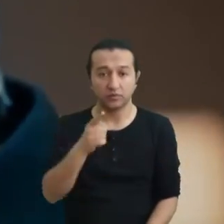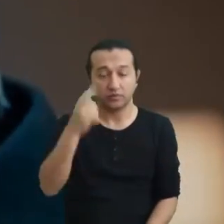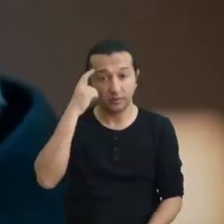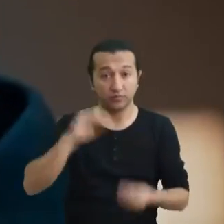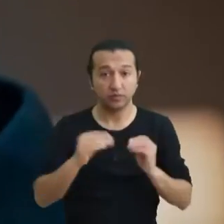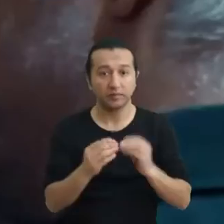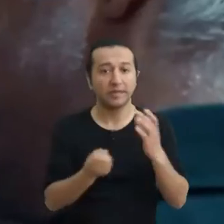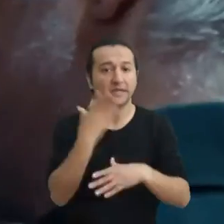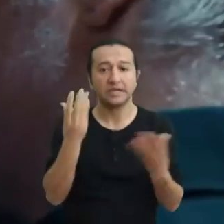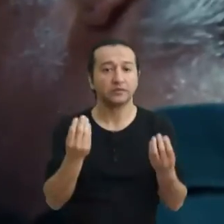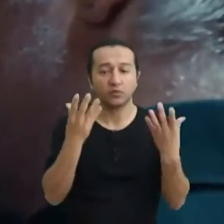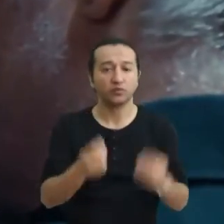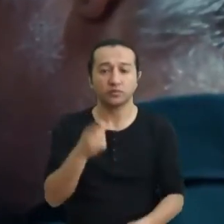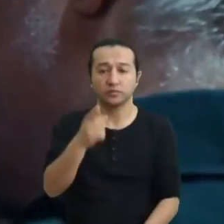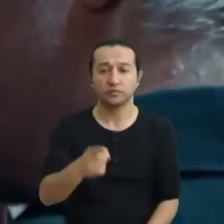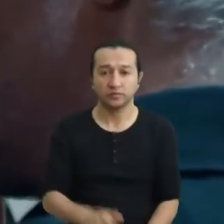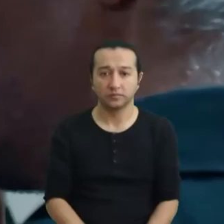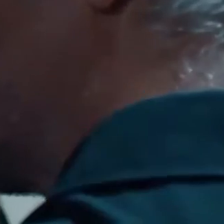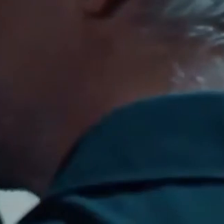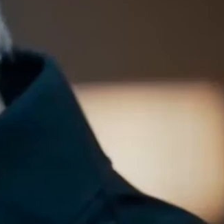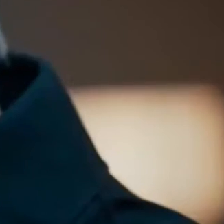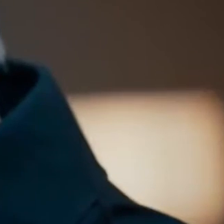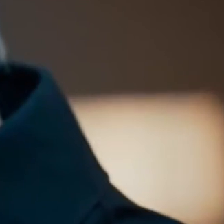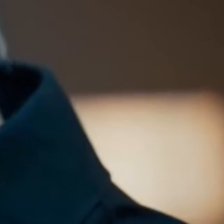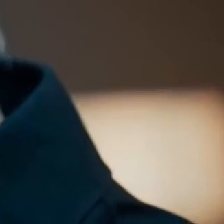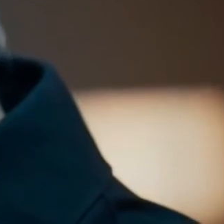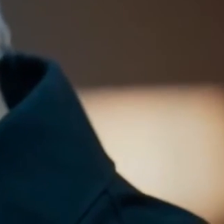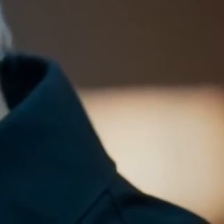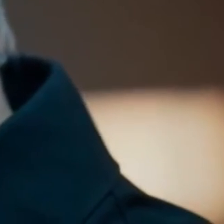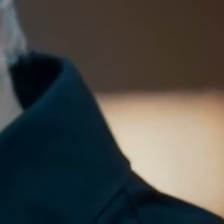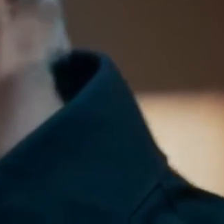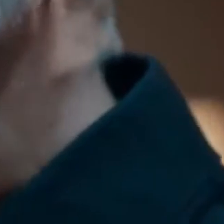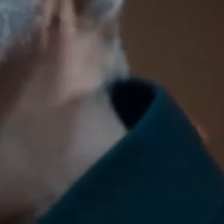başını açtığın kaçıncı bela? Stefan ürkek, gözleri yerde.